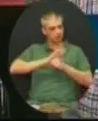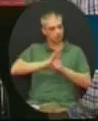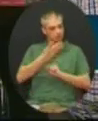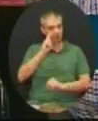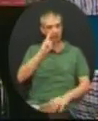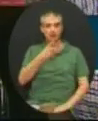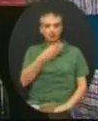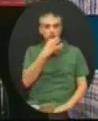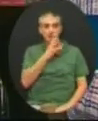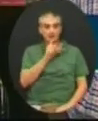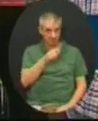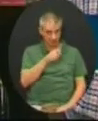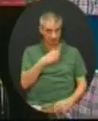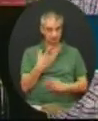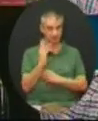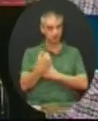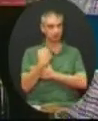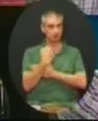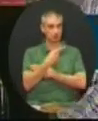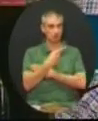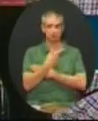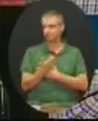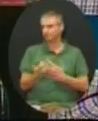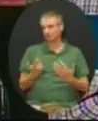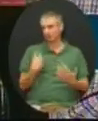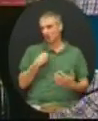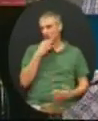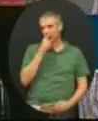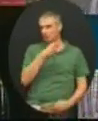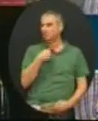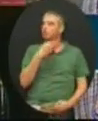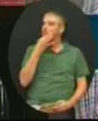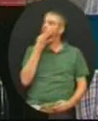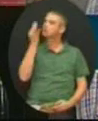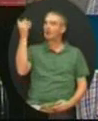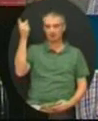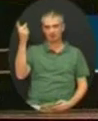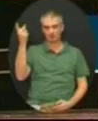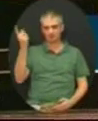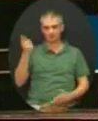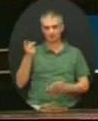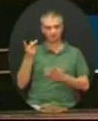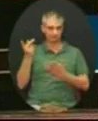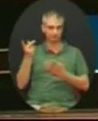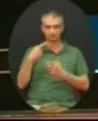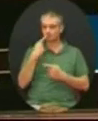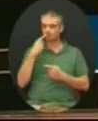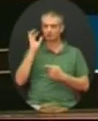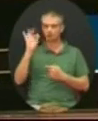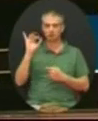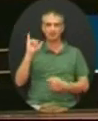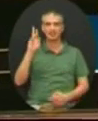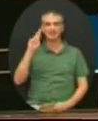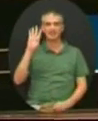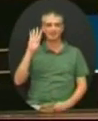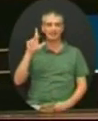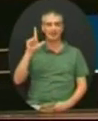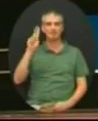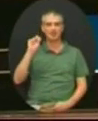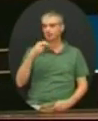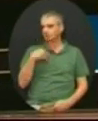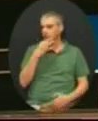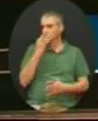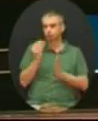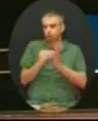הנושא של האם הכנסת מוסמכת. לא ממך, אני פניתי ללשכתו, פניתי לצורך העניין לדוברת של יריב לוין, לבדוק מדוע